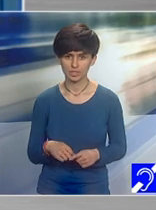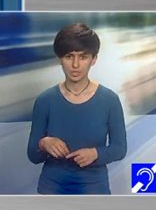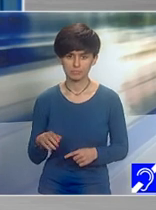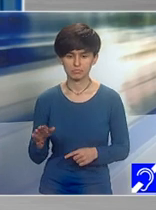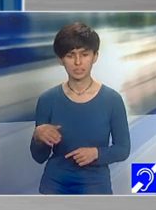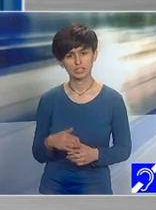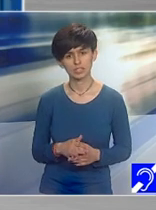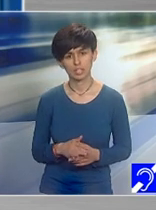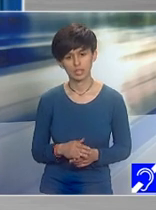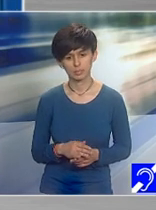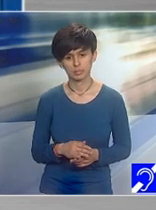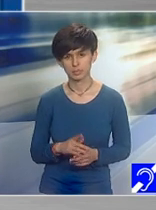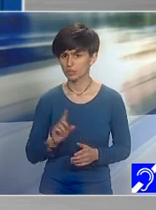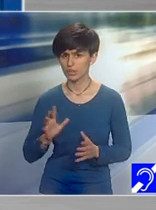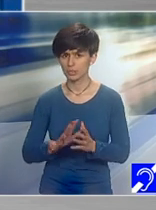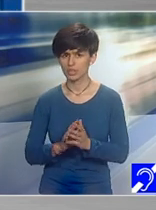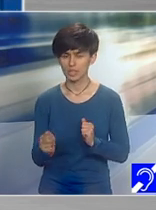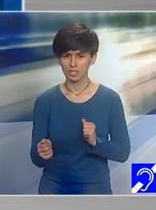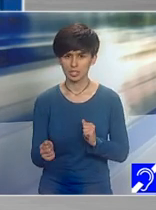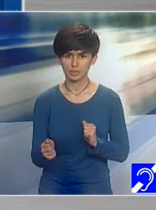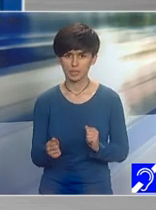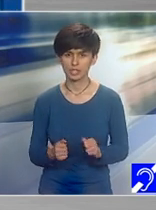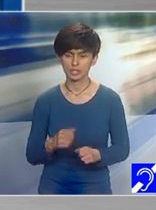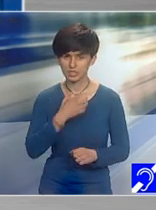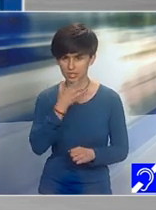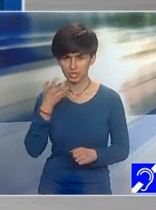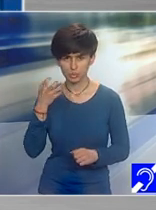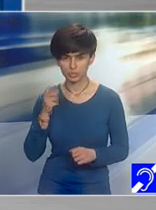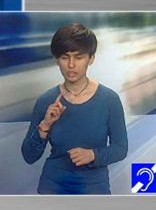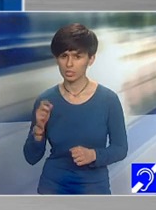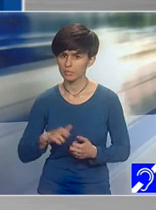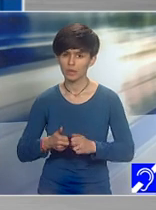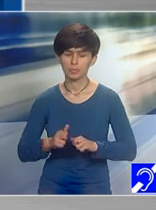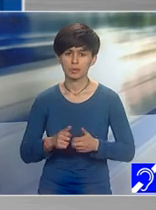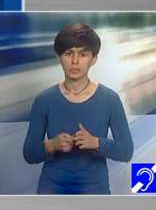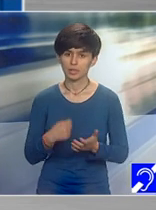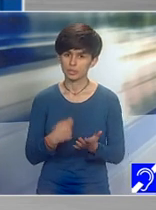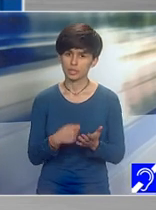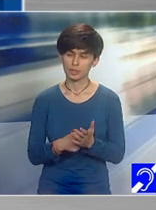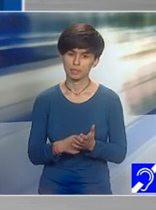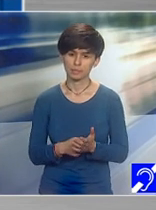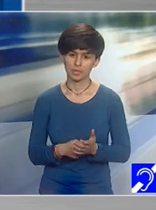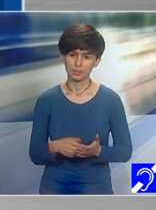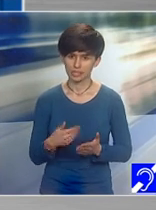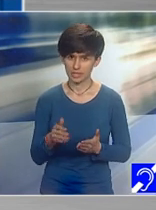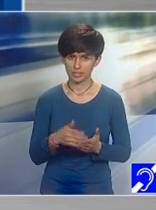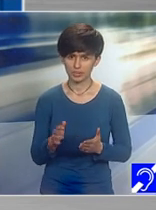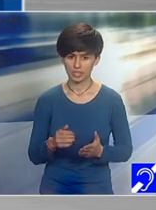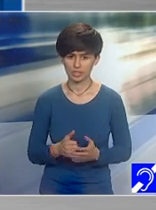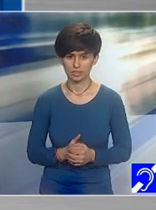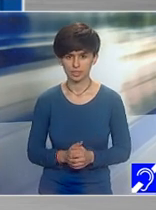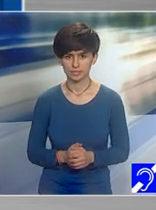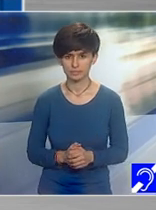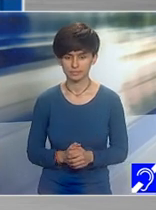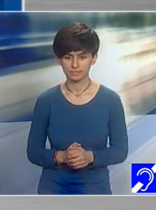la căldură, să nu mai aibă probleme foarte mari iarna cu plata cheltuielilor. Să rog să sumarizați pentru a da